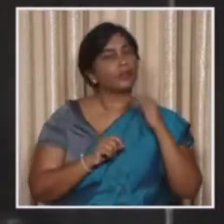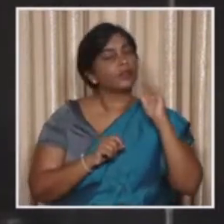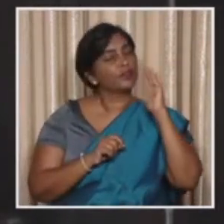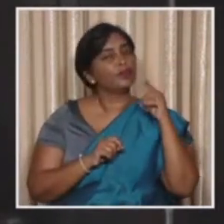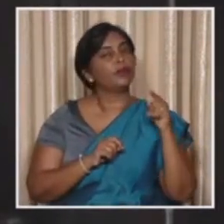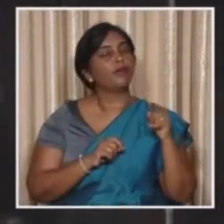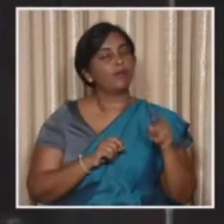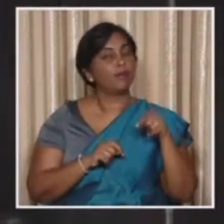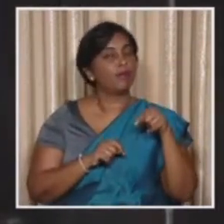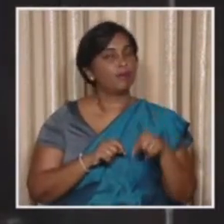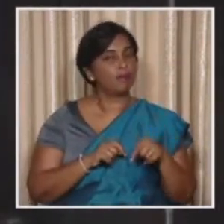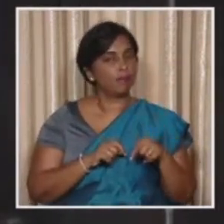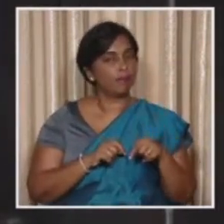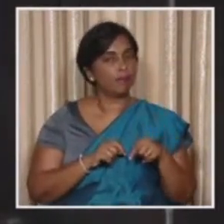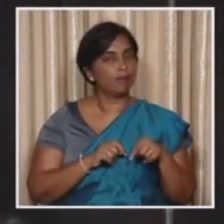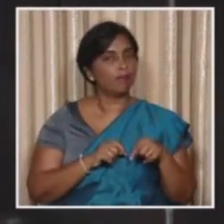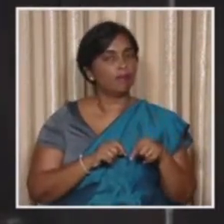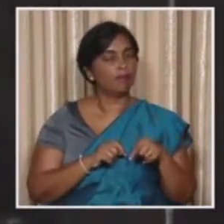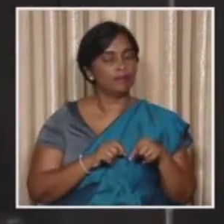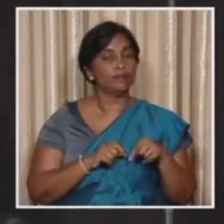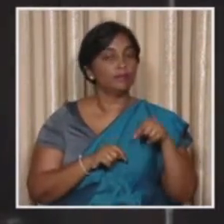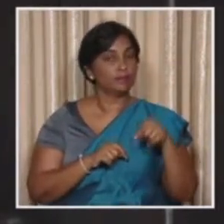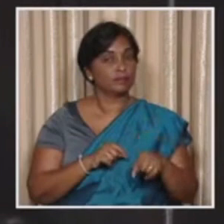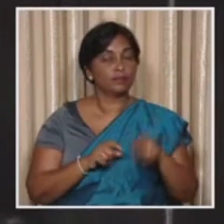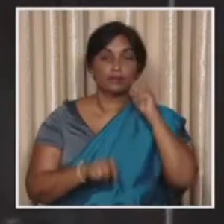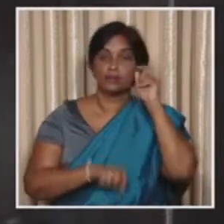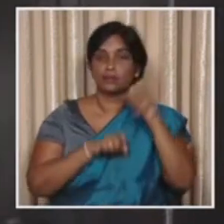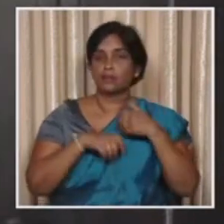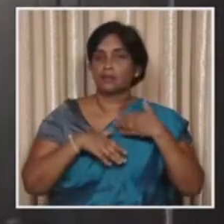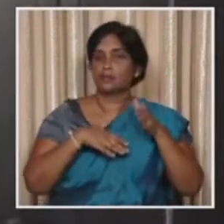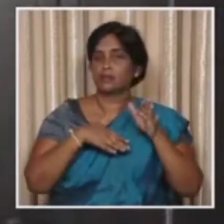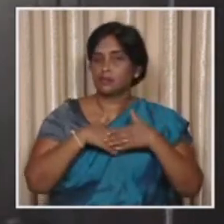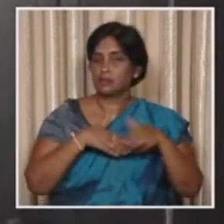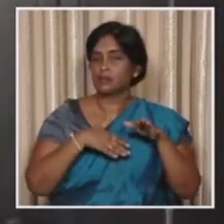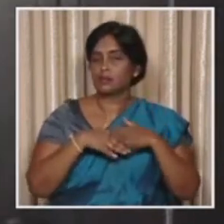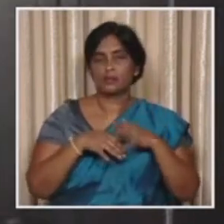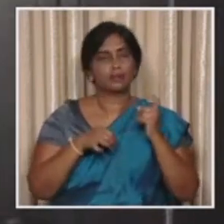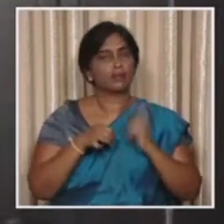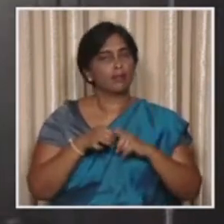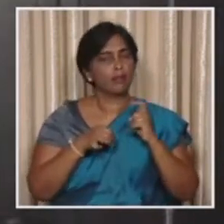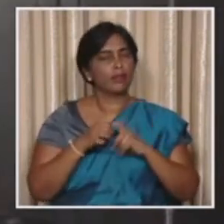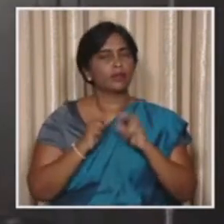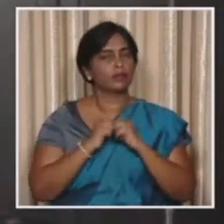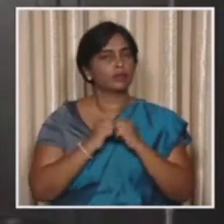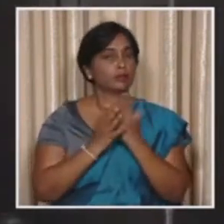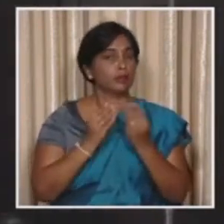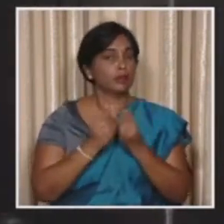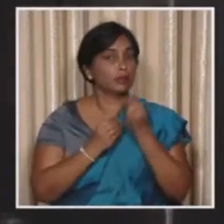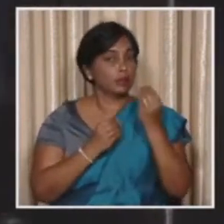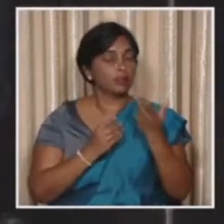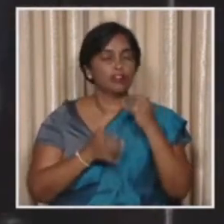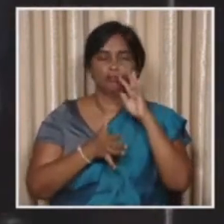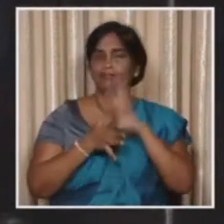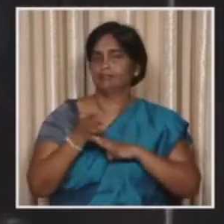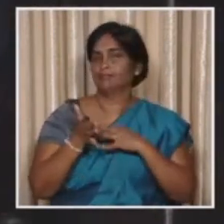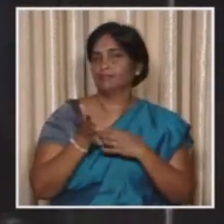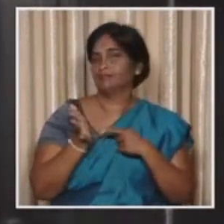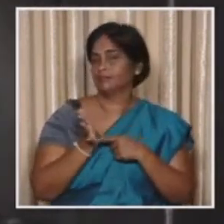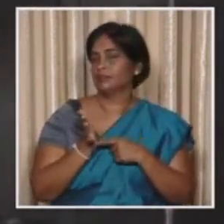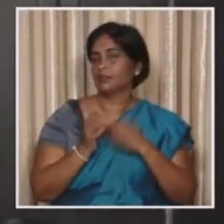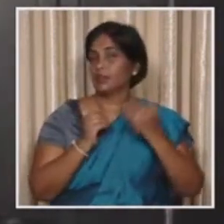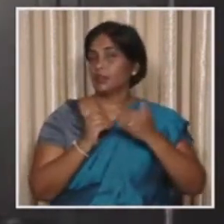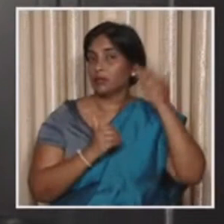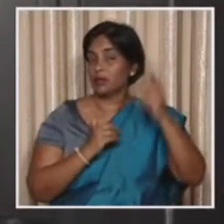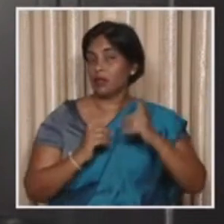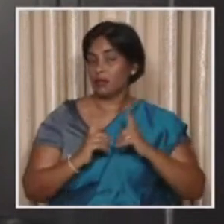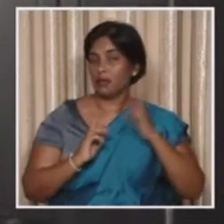இன்றைய பிரச்சினைக்கு ஒரு தீர்வு கொடுக்கப்படாத ஒரு வரவு செலவு திட்டமாக இருக்கின்றது. நாளைய நாளை பற்றி ஒரு நம்பிக்கையை,